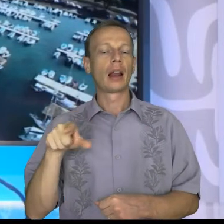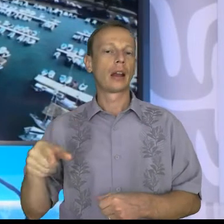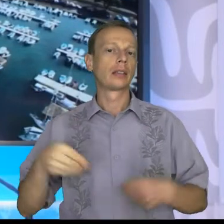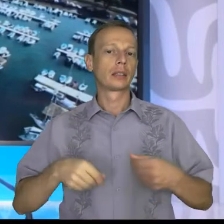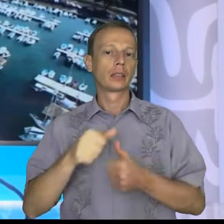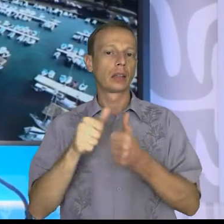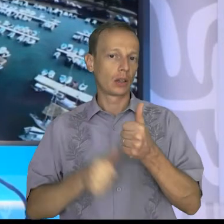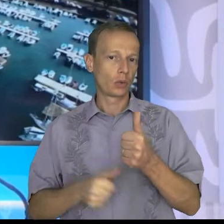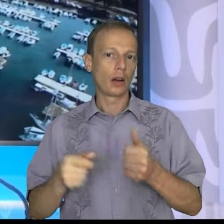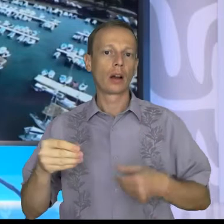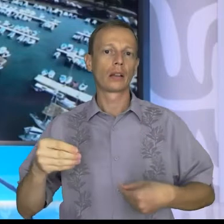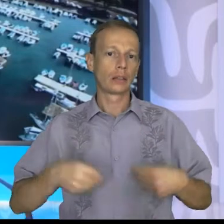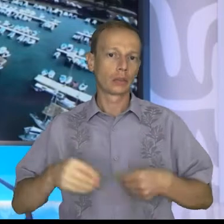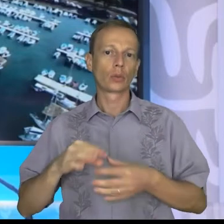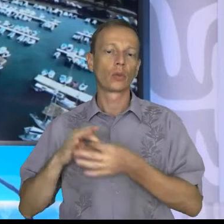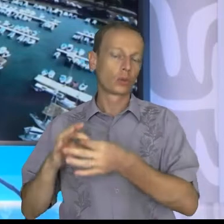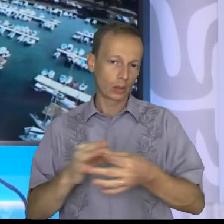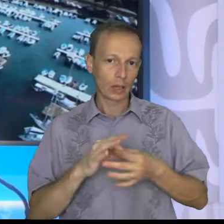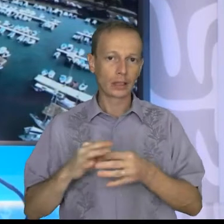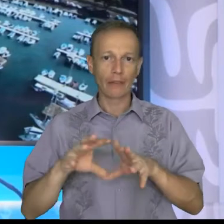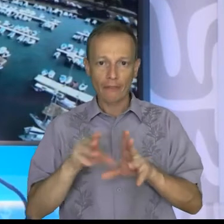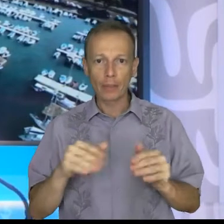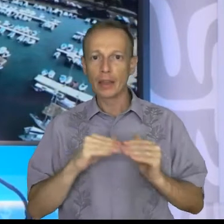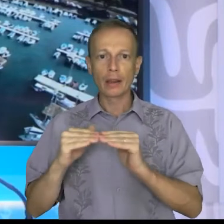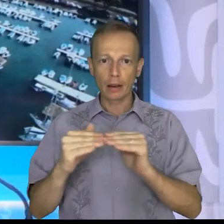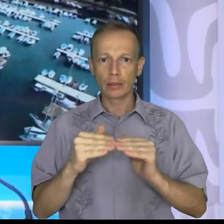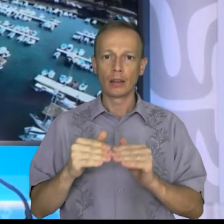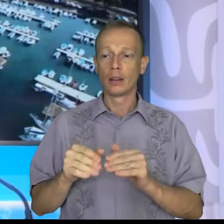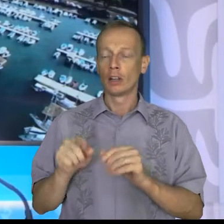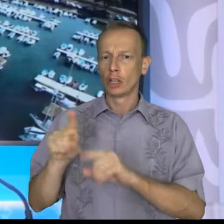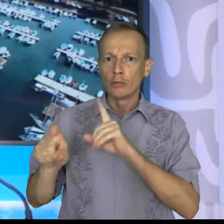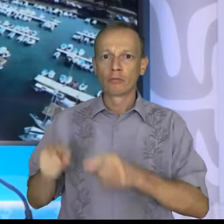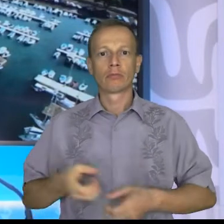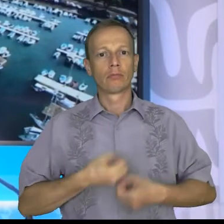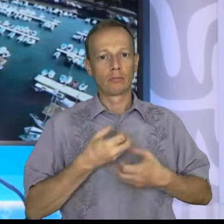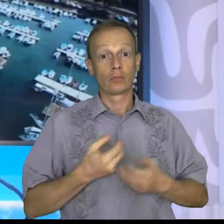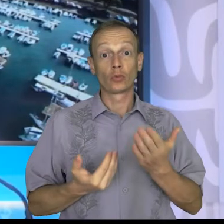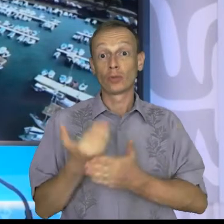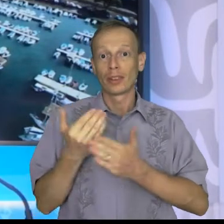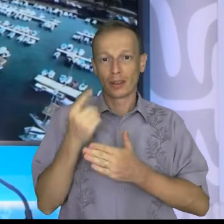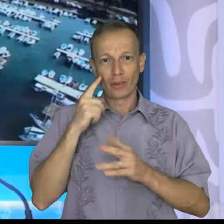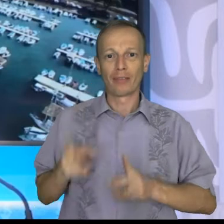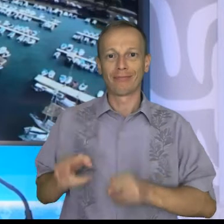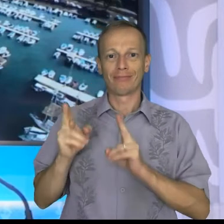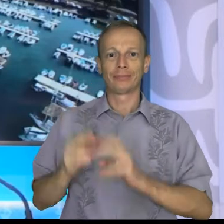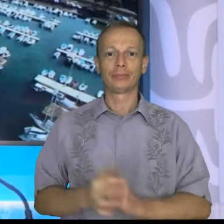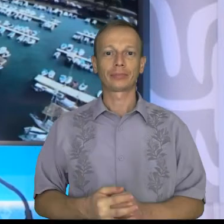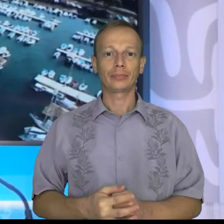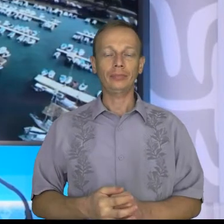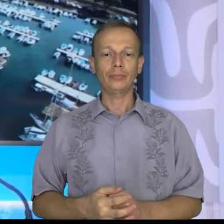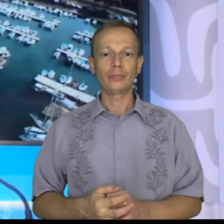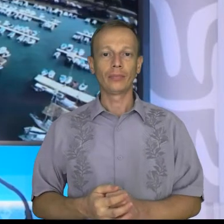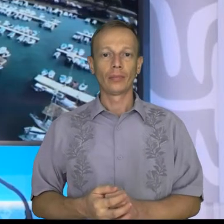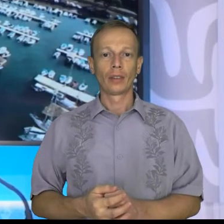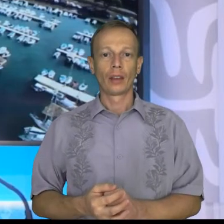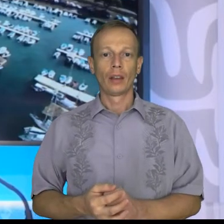Véronique Mercadal, directrice adjointe de la direction des solidarités, de la famille et de l'égalité. Je vous propose d'écouter cet extrait. Elle était au